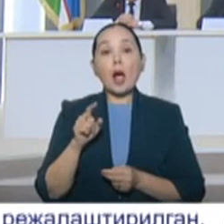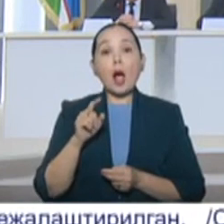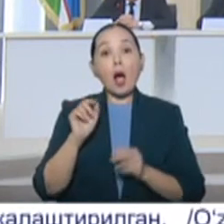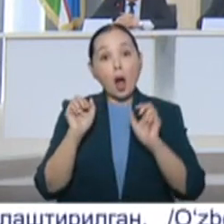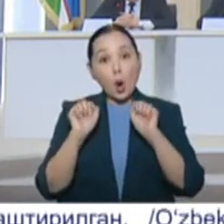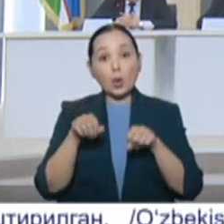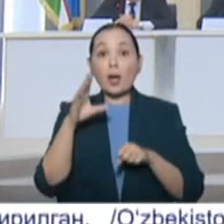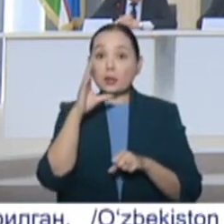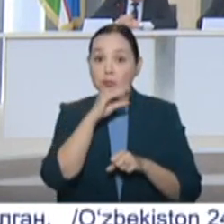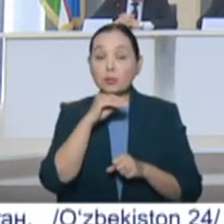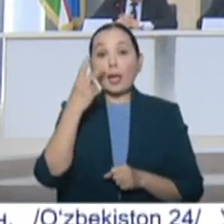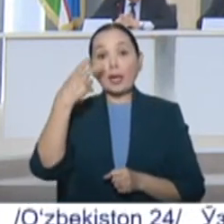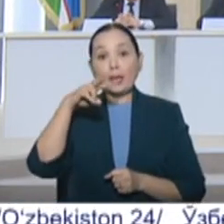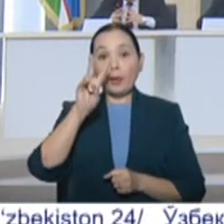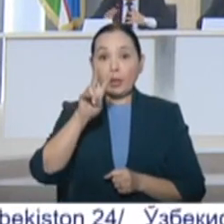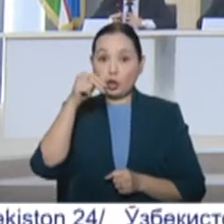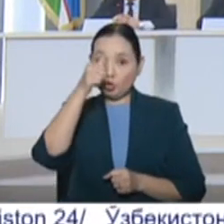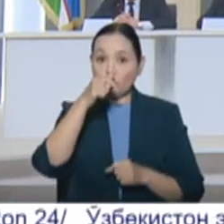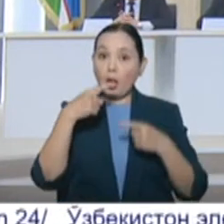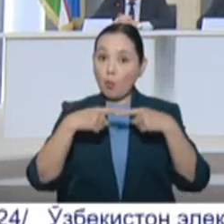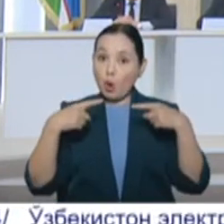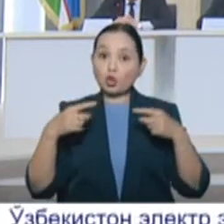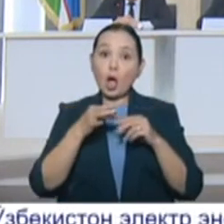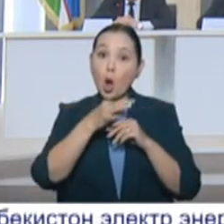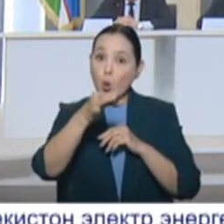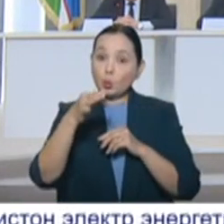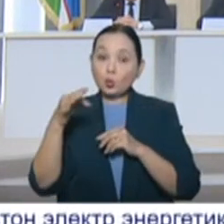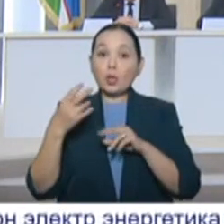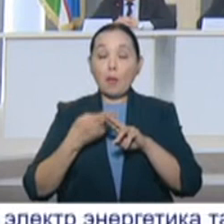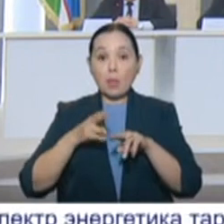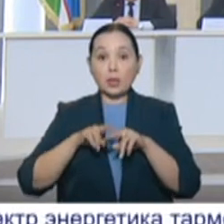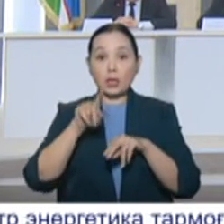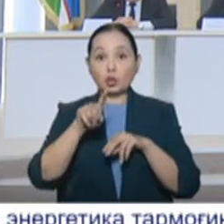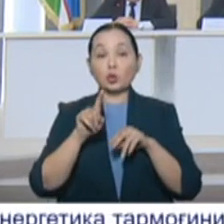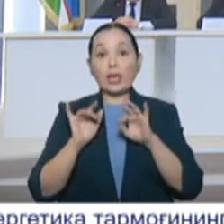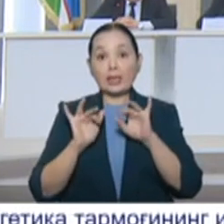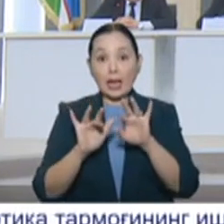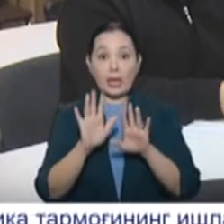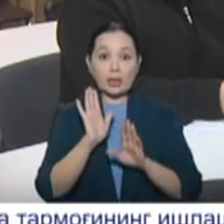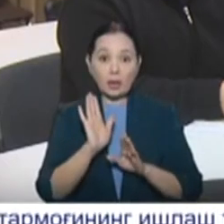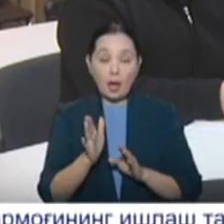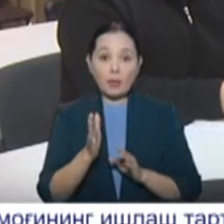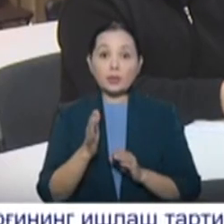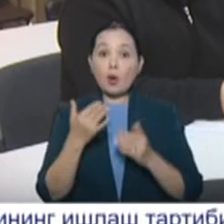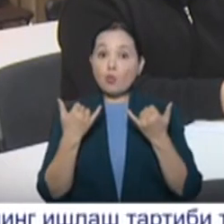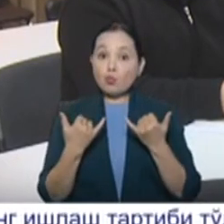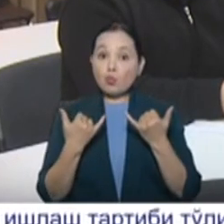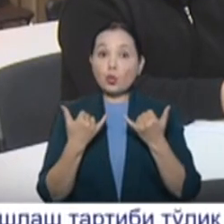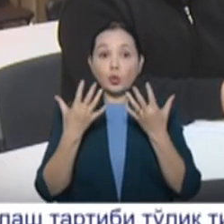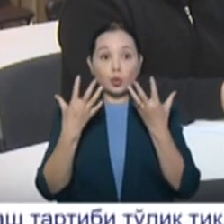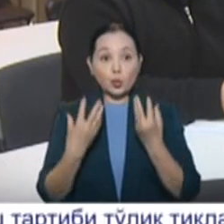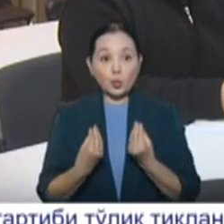kelib nima qilsak, agar 22 yildan boshlab boshqa hududlarga ham mana shu nimalarda tatbiq qilamiz. Nimalarda? Mana bugungi